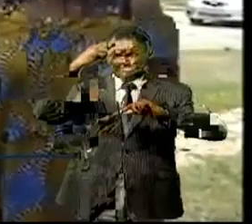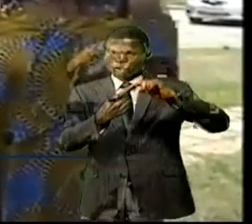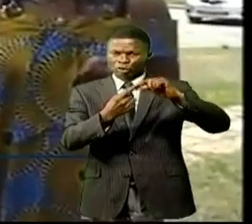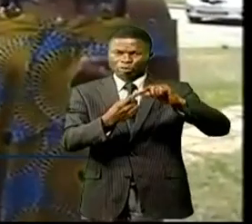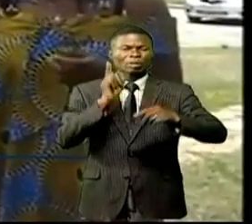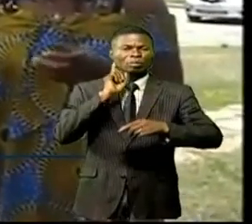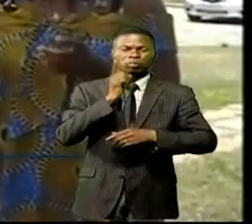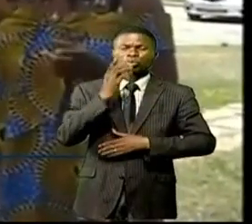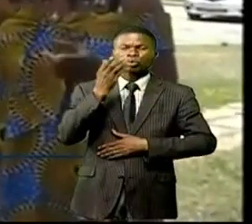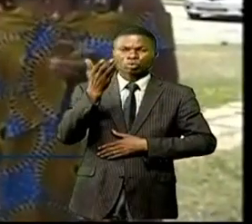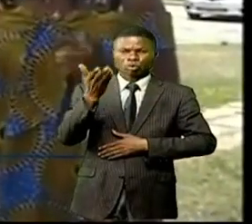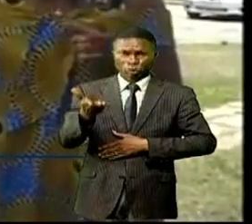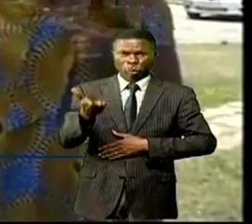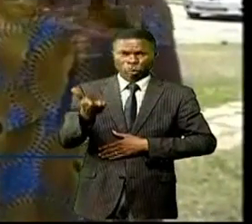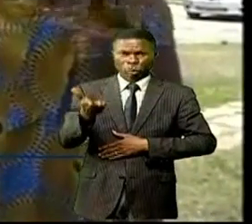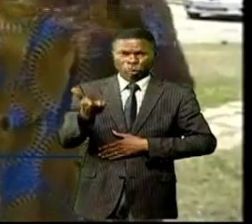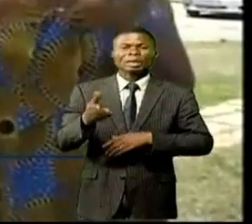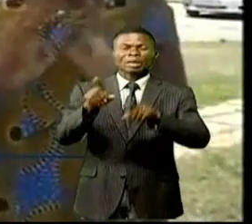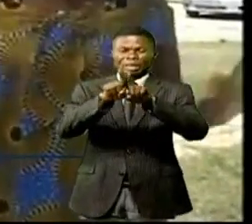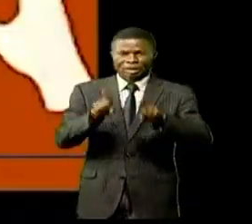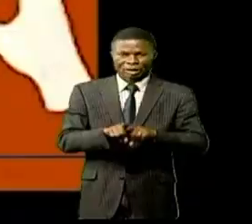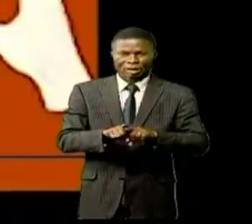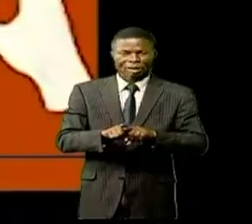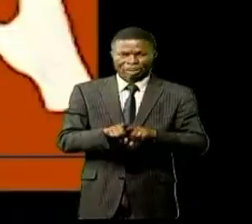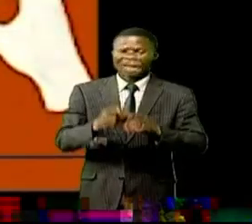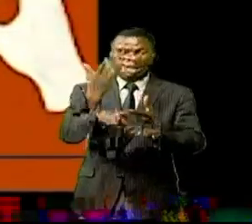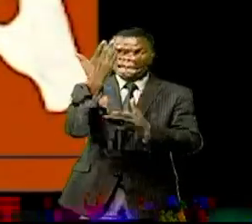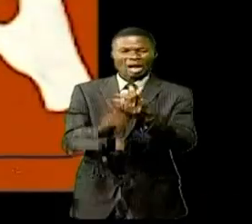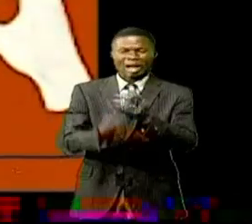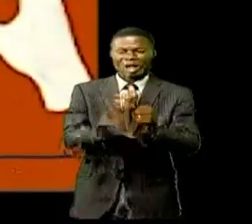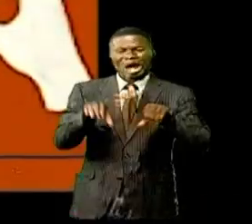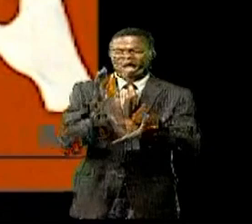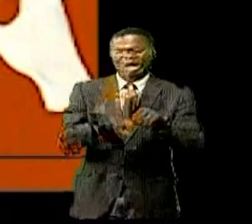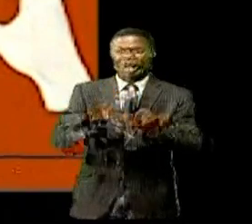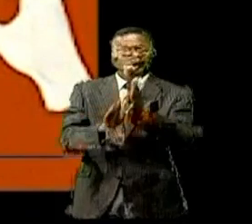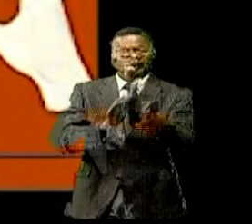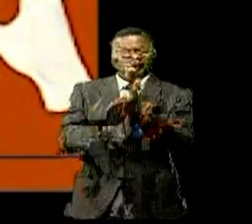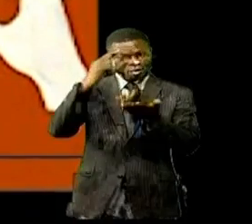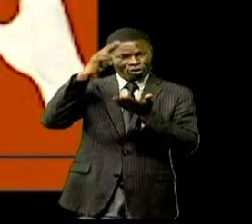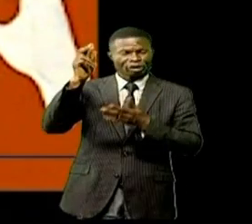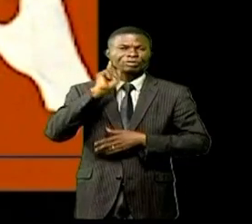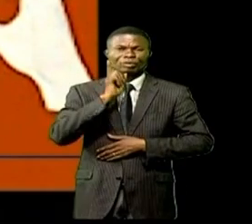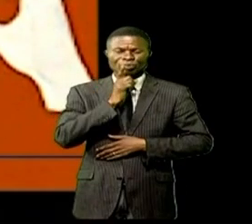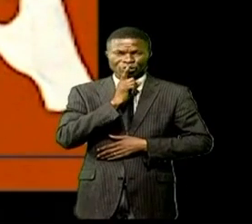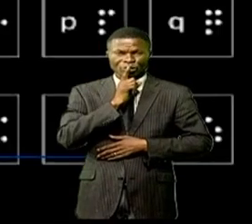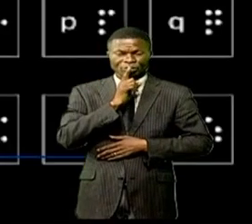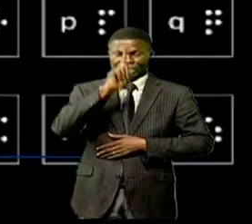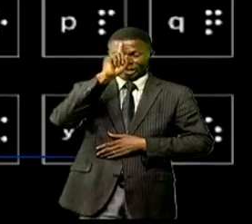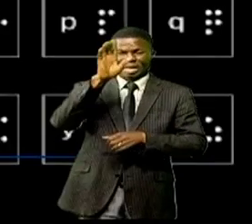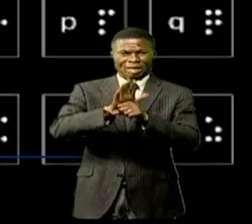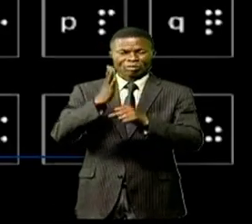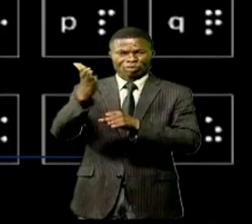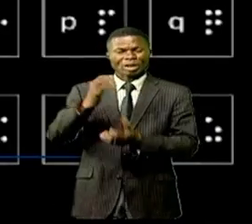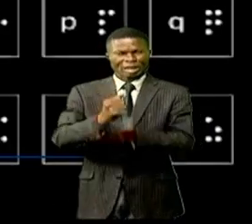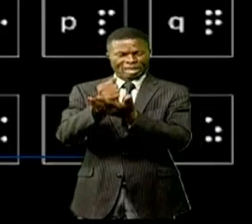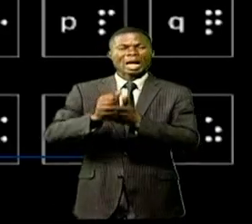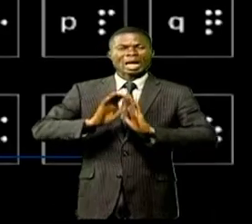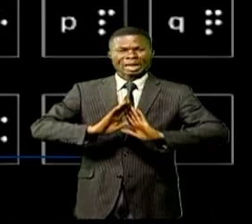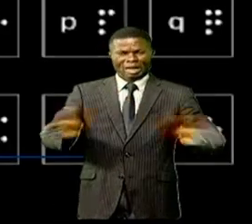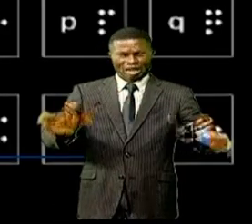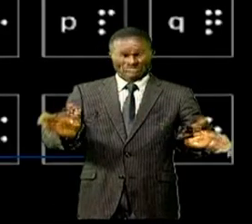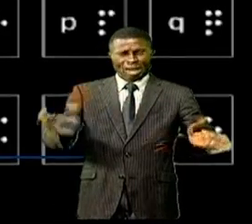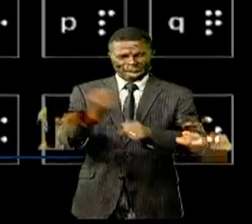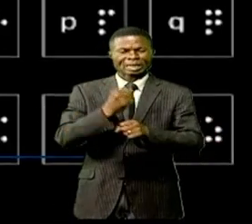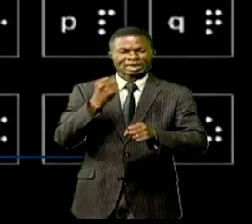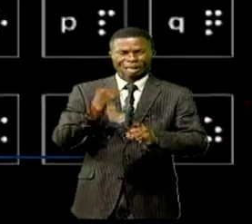sa formation de sourde muette encore inexistante en RDC. La somme des connaissances acquises la rendra capable de s'assumer en